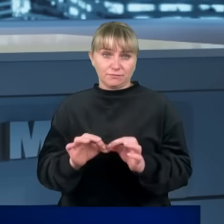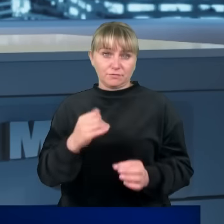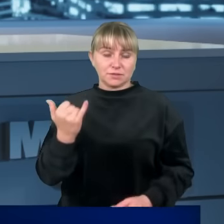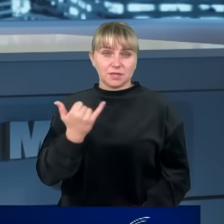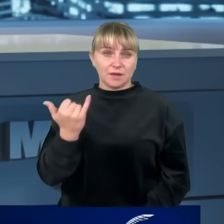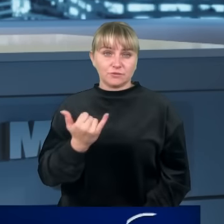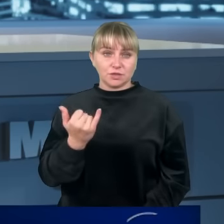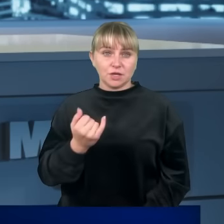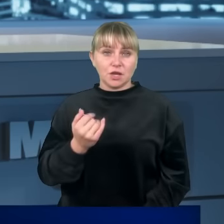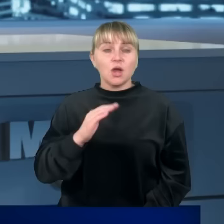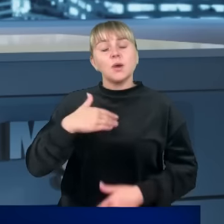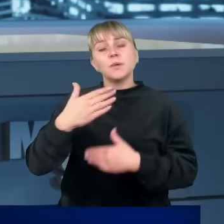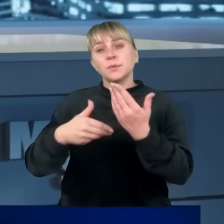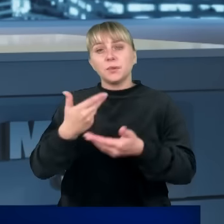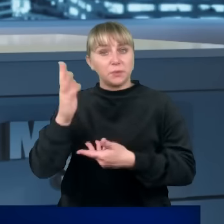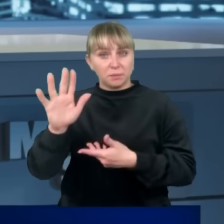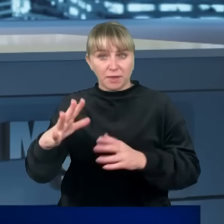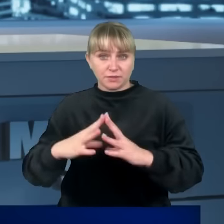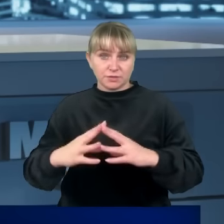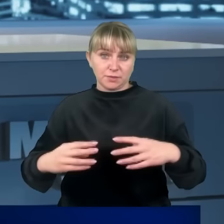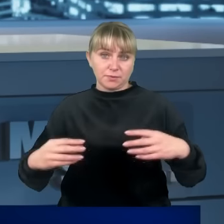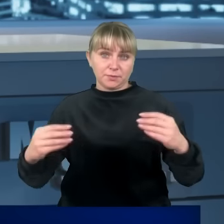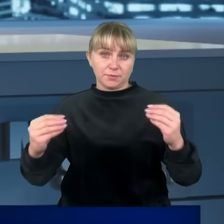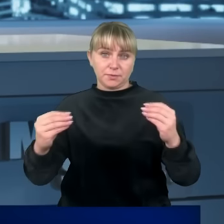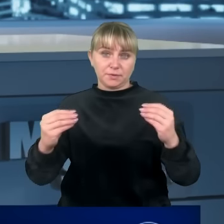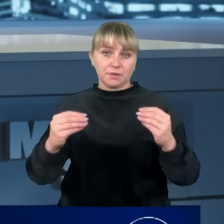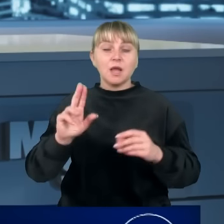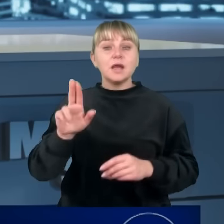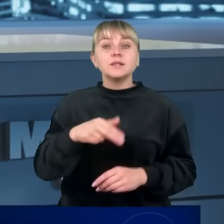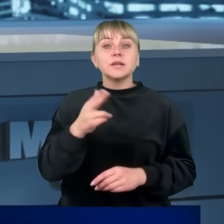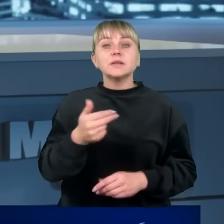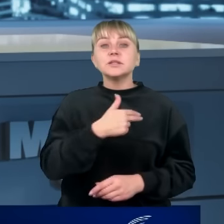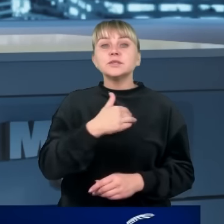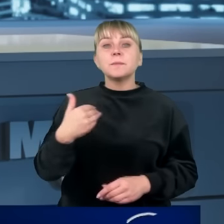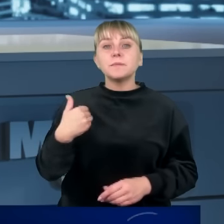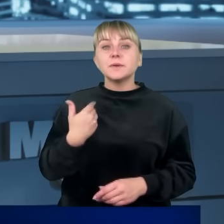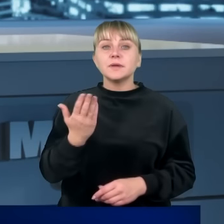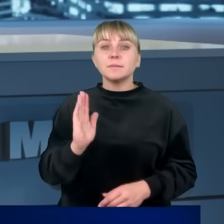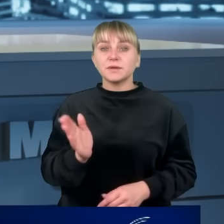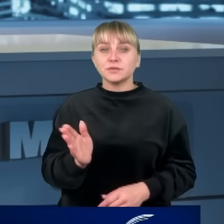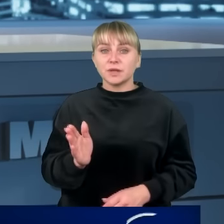to wszystko się wyczerpie. Kiedyś my zaczniemy